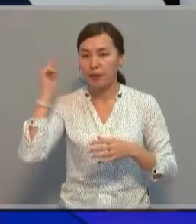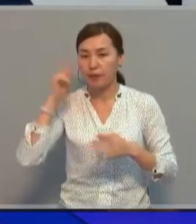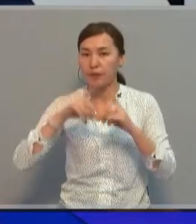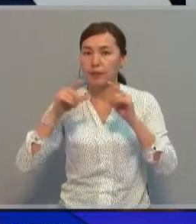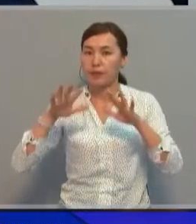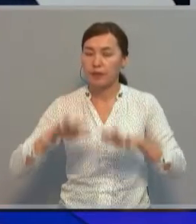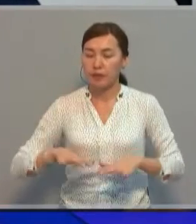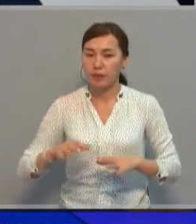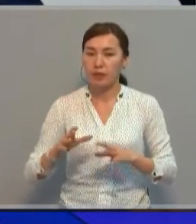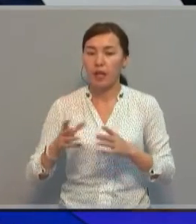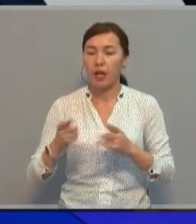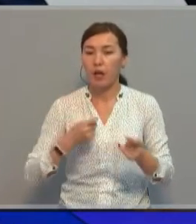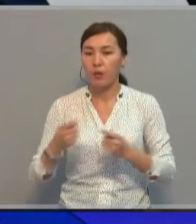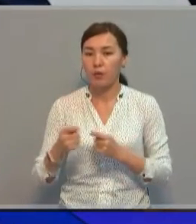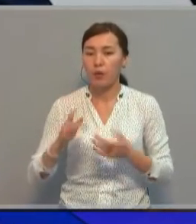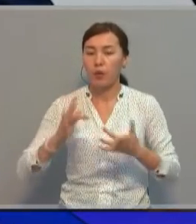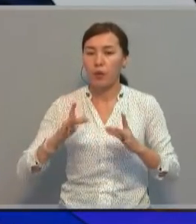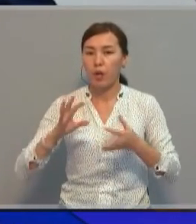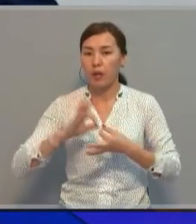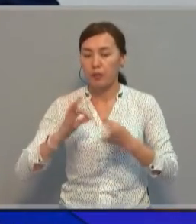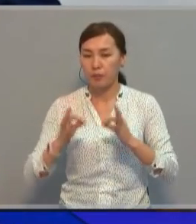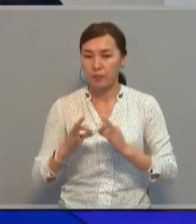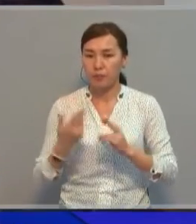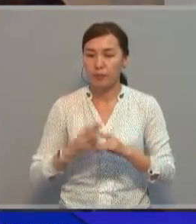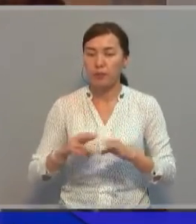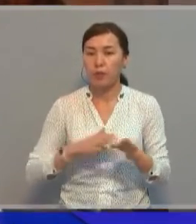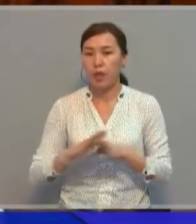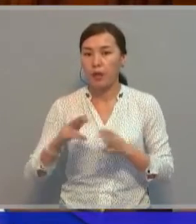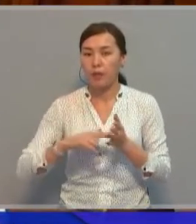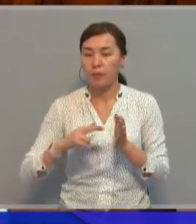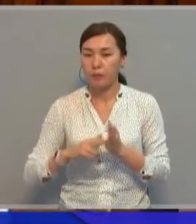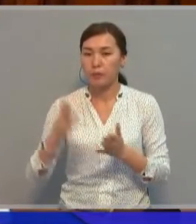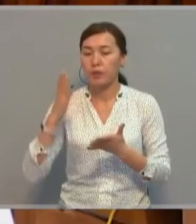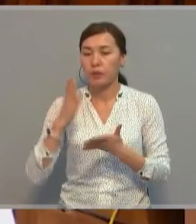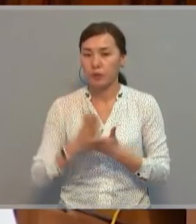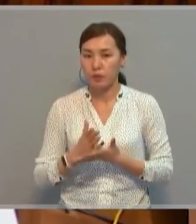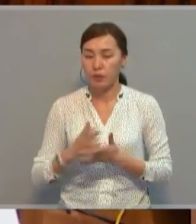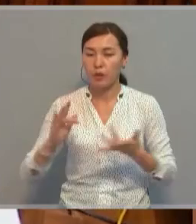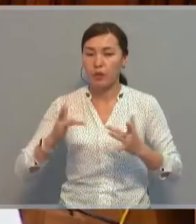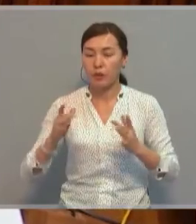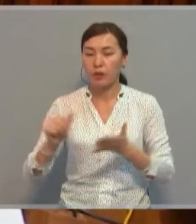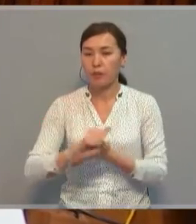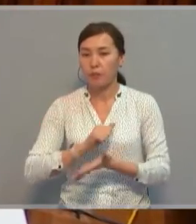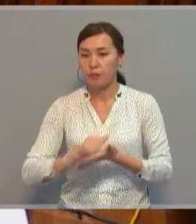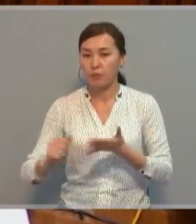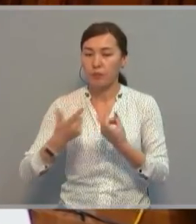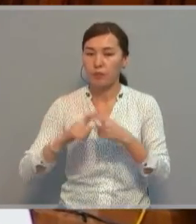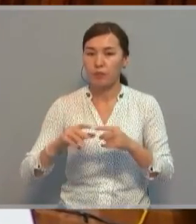образовательных учреждений, организации онлайн-олимпиад. В целом планируется осуществлять электронный